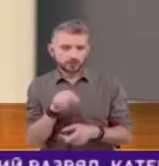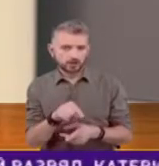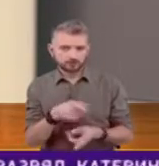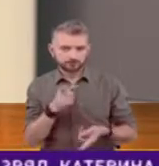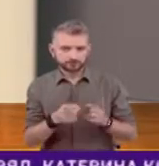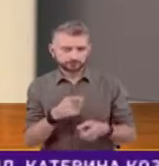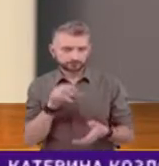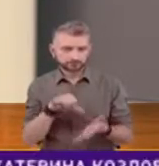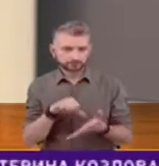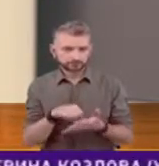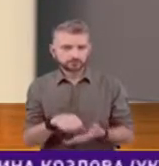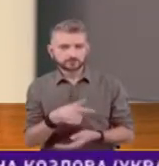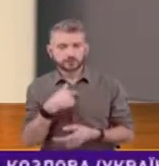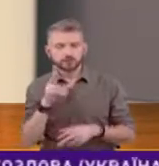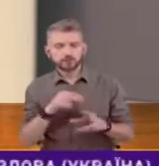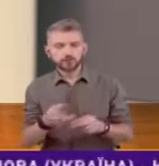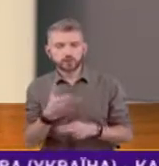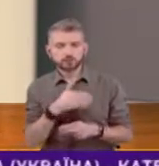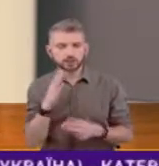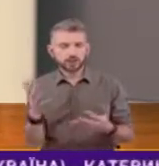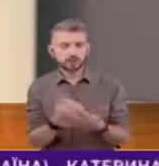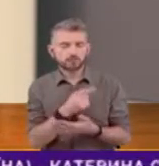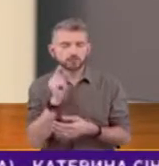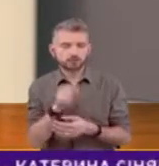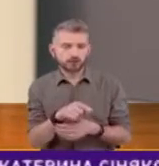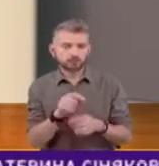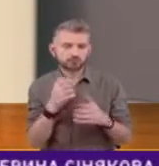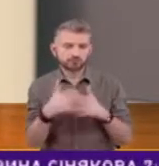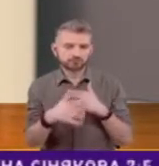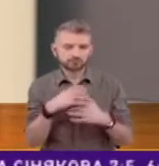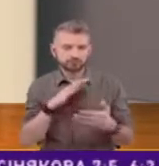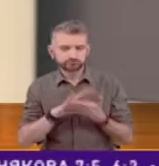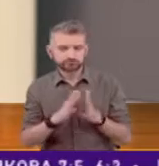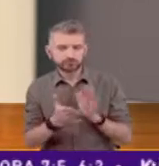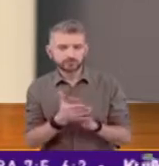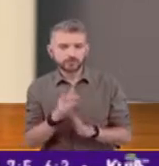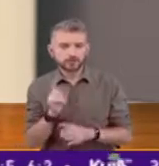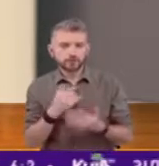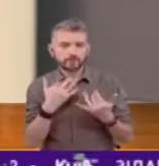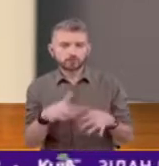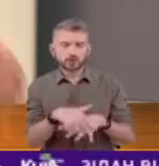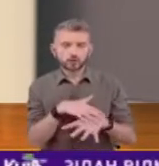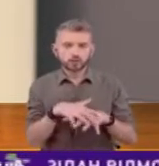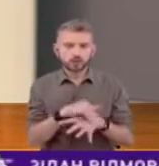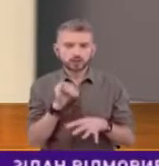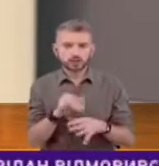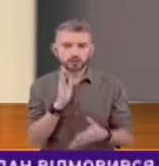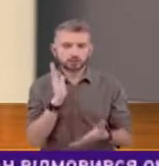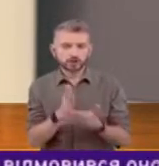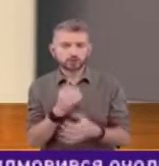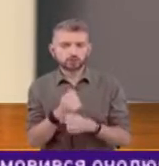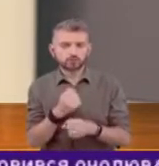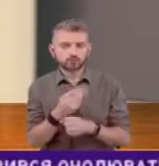я сподіваюся, що ми знайдемо також і там золоту середину, що і вимоги громади, і безпосередня